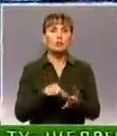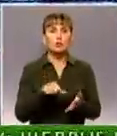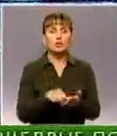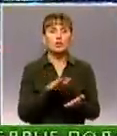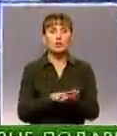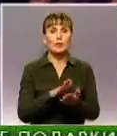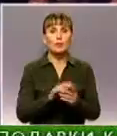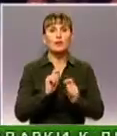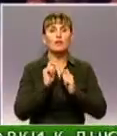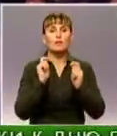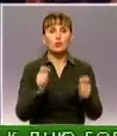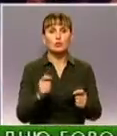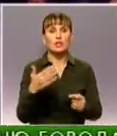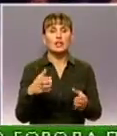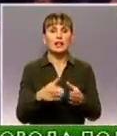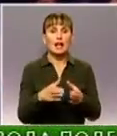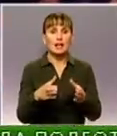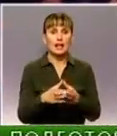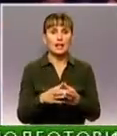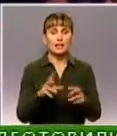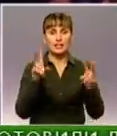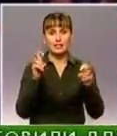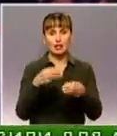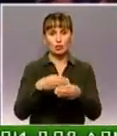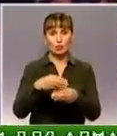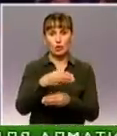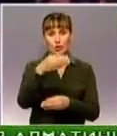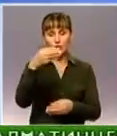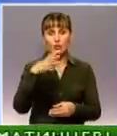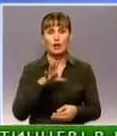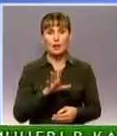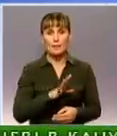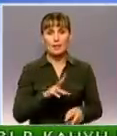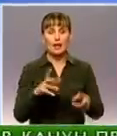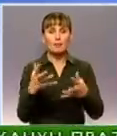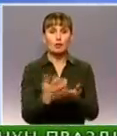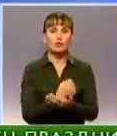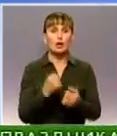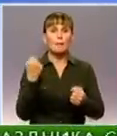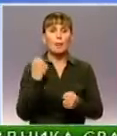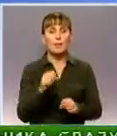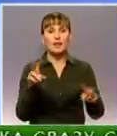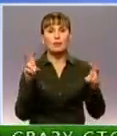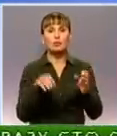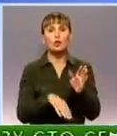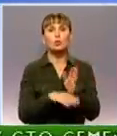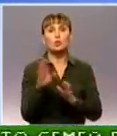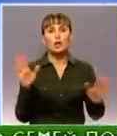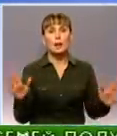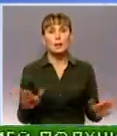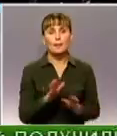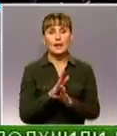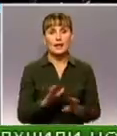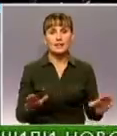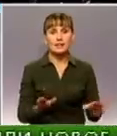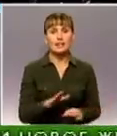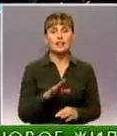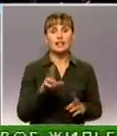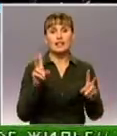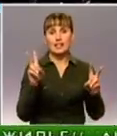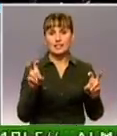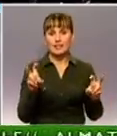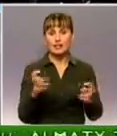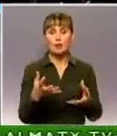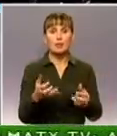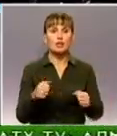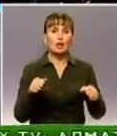премии, вручали их коллеги. Статуэтку для бойс-бенда «Мистериенс», одержавших победу в номинации «Лучшая песня» с композицией Ниги Ндимедин,